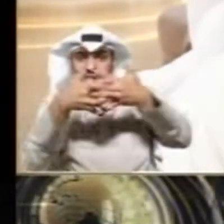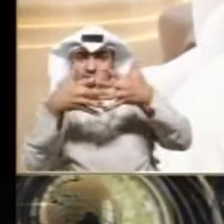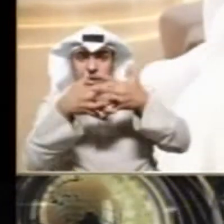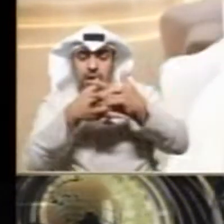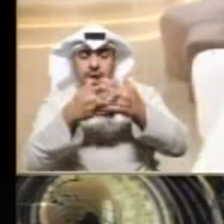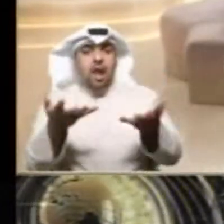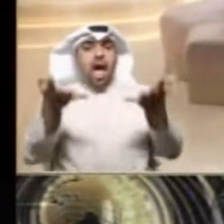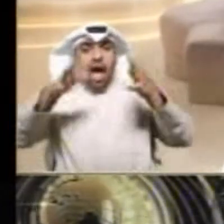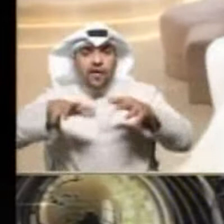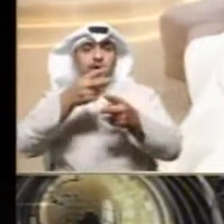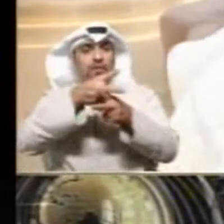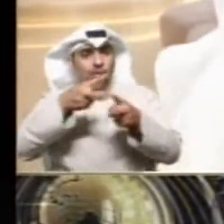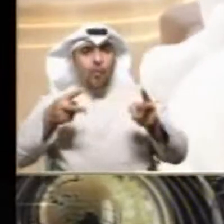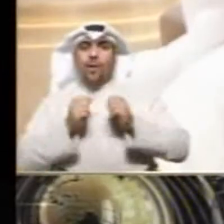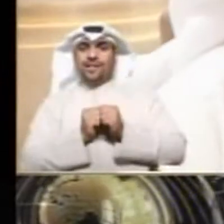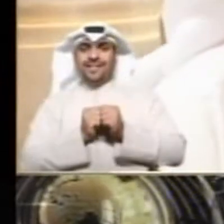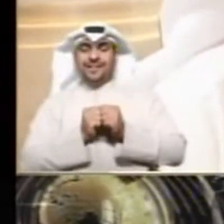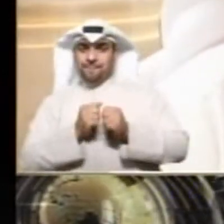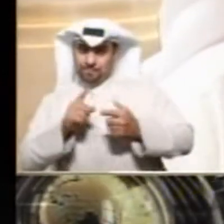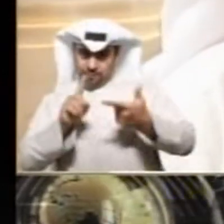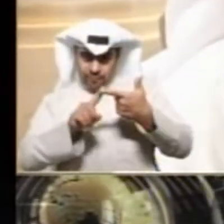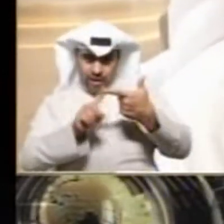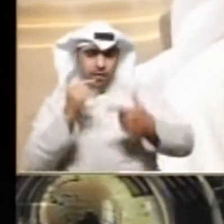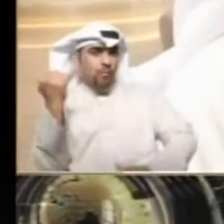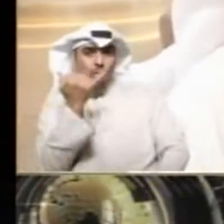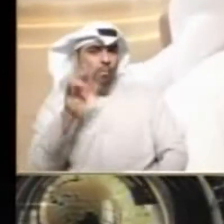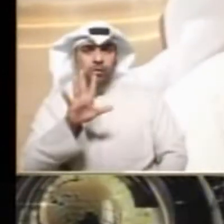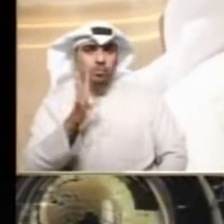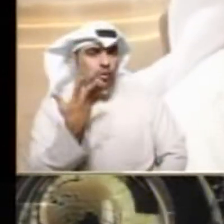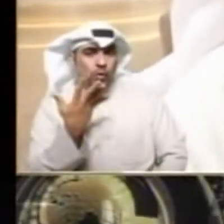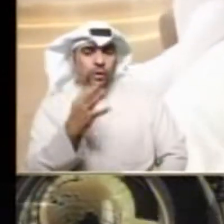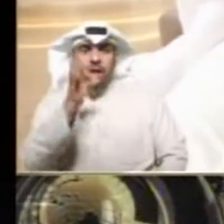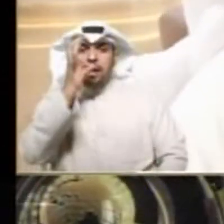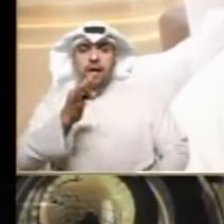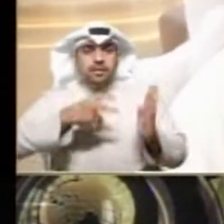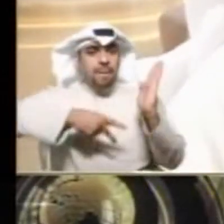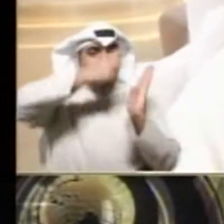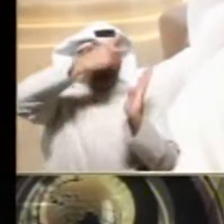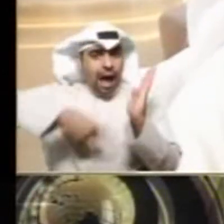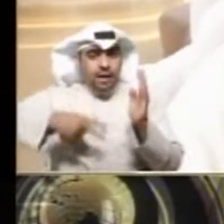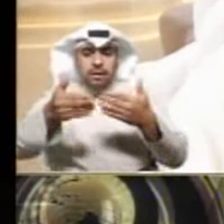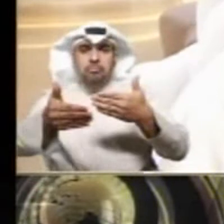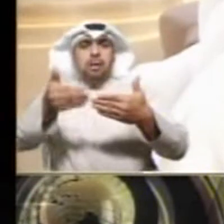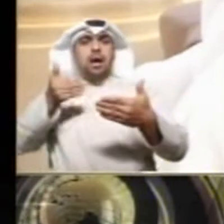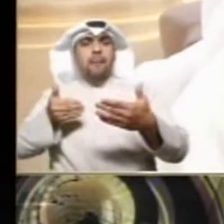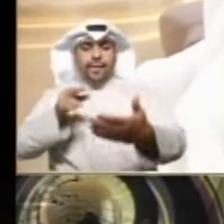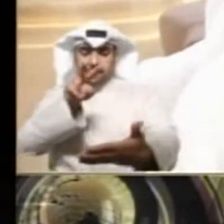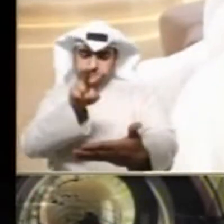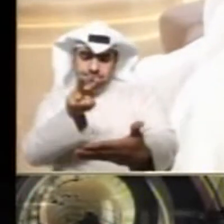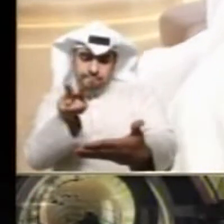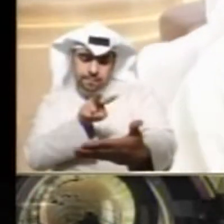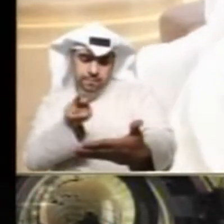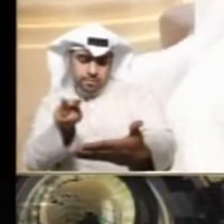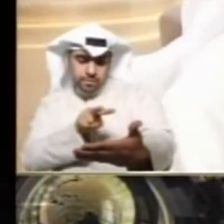هذا الأمر، ولكن الأفضل والأهم من هذا وهو أن تكون العقود مدروسة عدل، ولا يجوز لصاحب